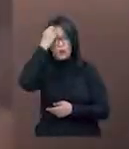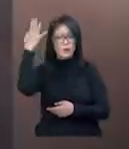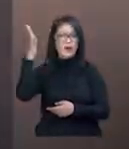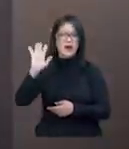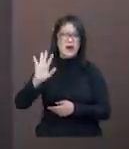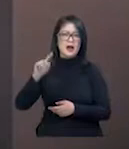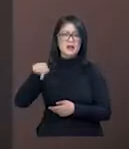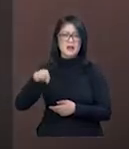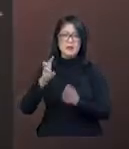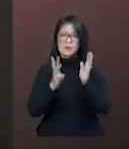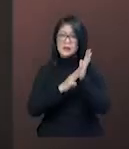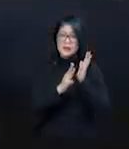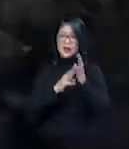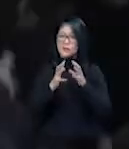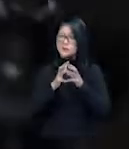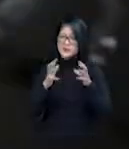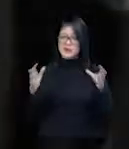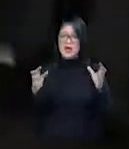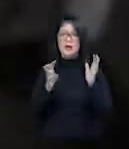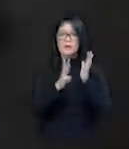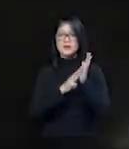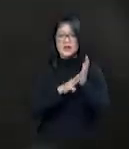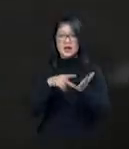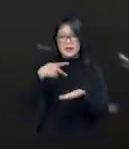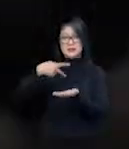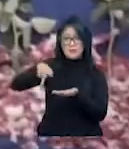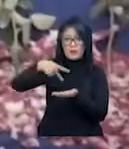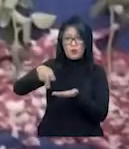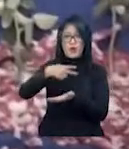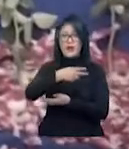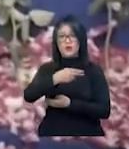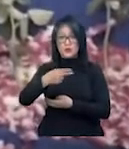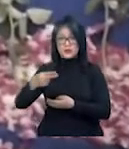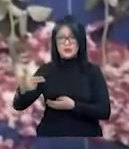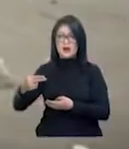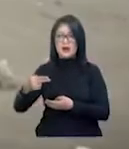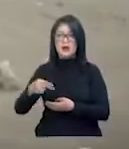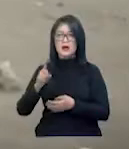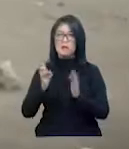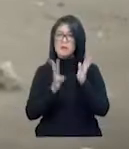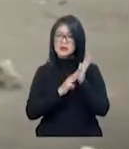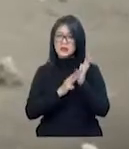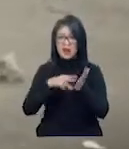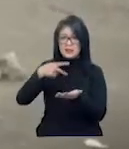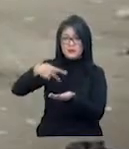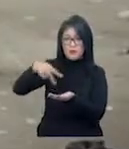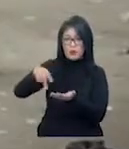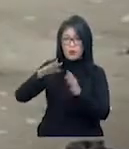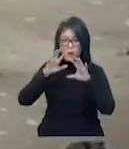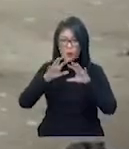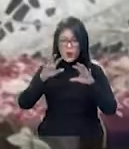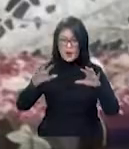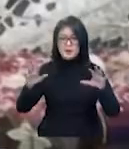bermasalah dunia sepak bola di tanah air masalah terjadi hampir di semua ini ironisnya meskipun pernah memakan korban